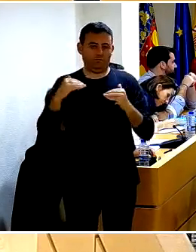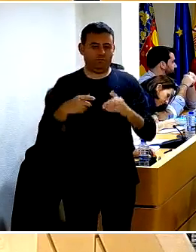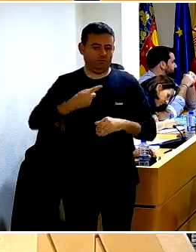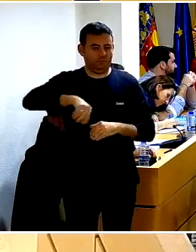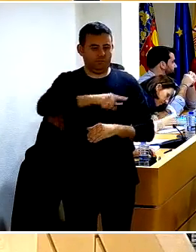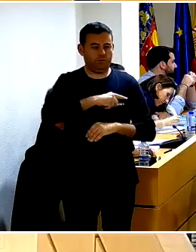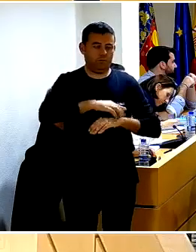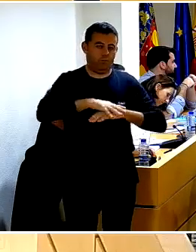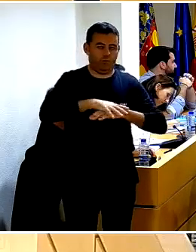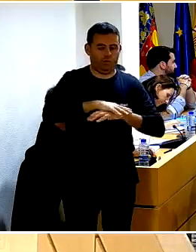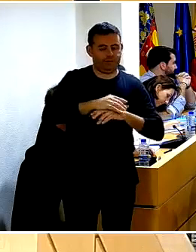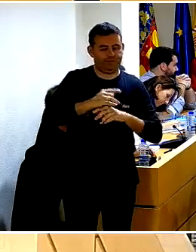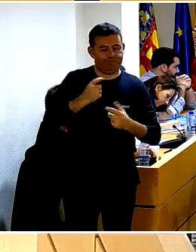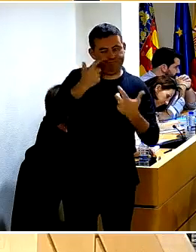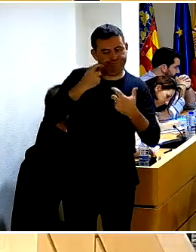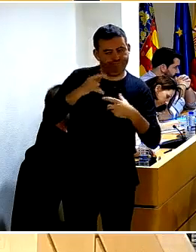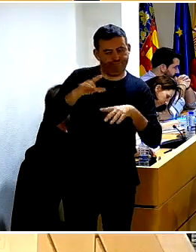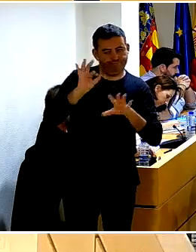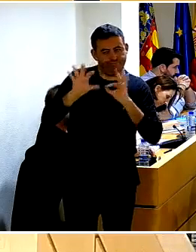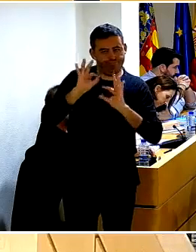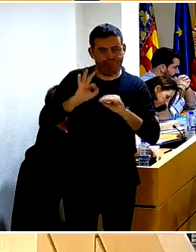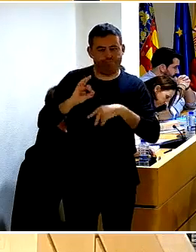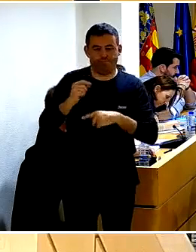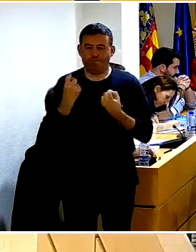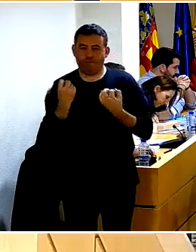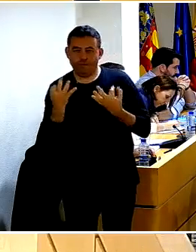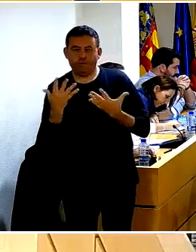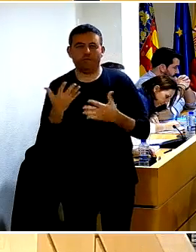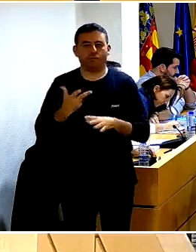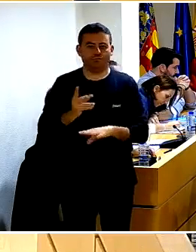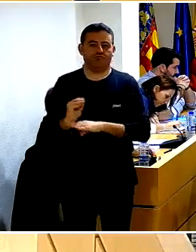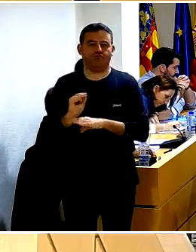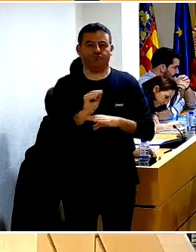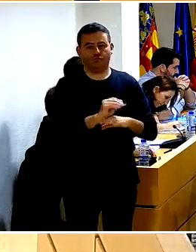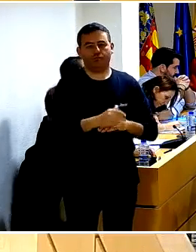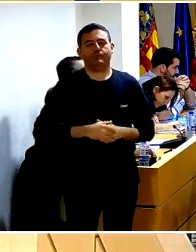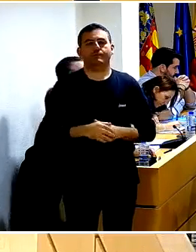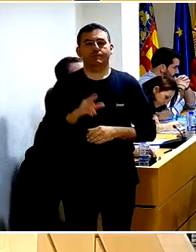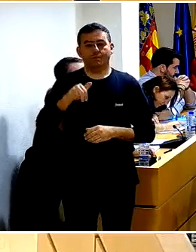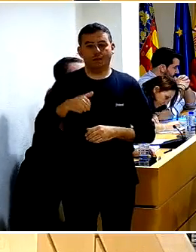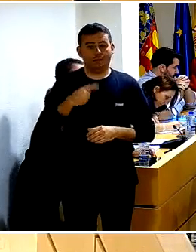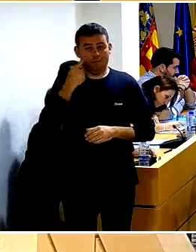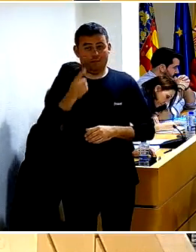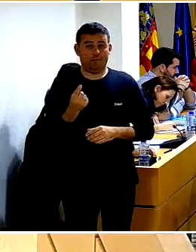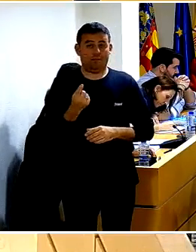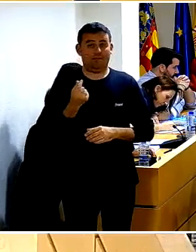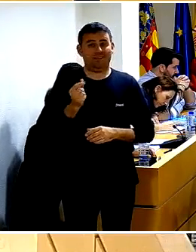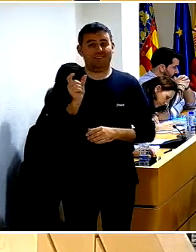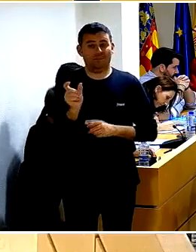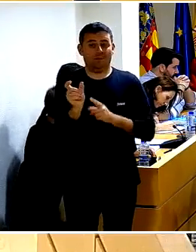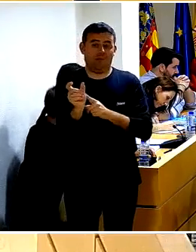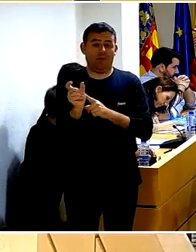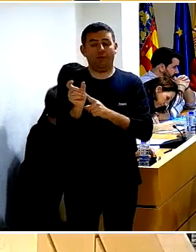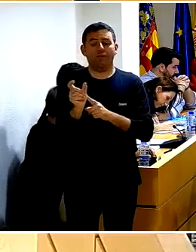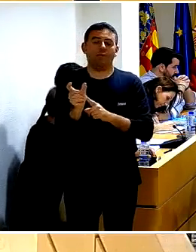de recordar que des del pagament de tots els deutes de l'Ajuntament als bancs, la partida destinada a pagar interessos